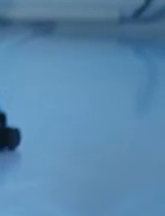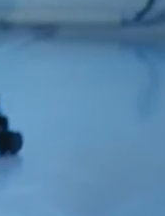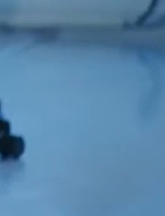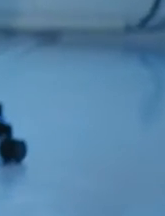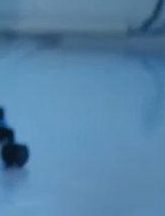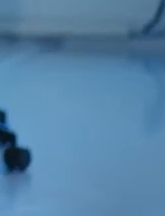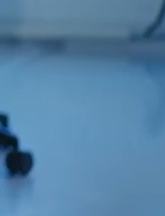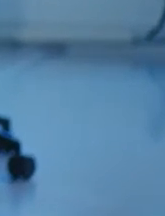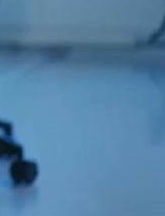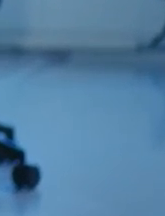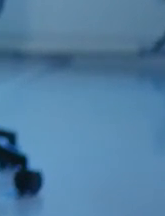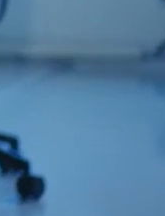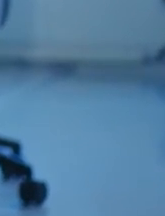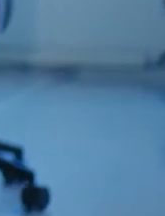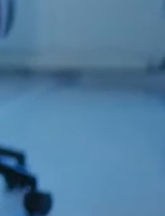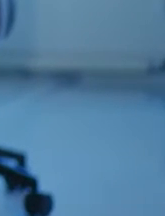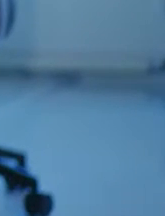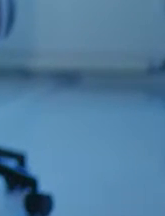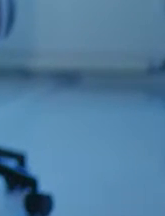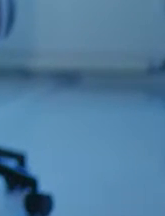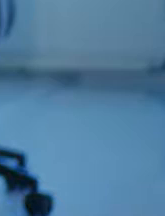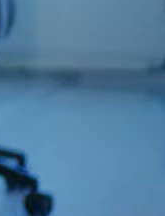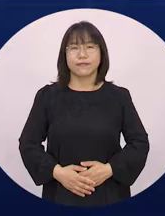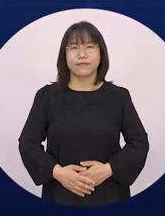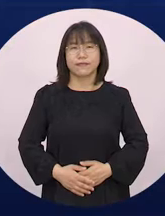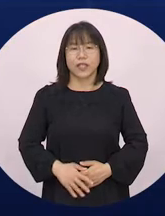고용노동부와 한국장애인고용공단이 함께합니다.